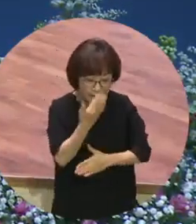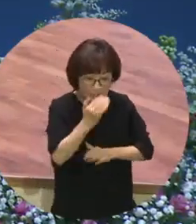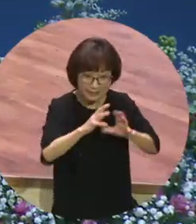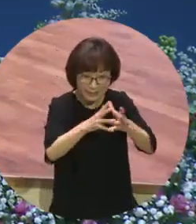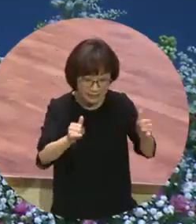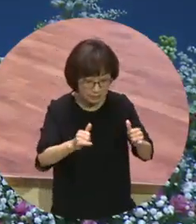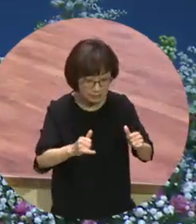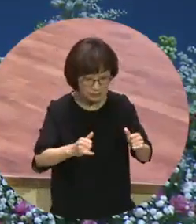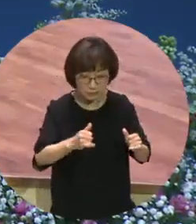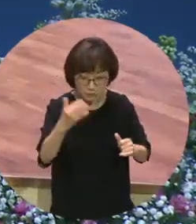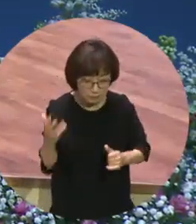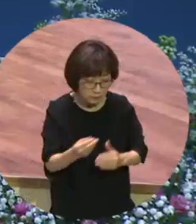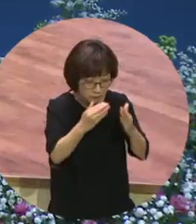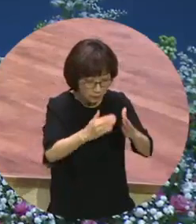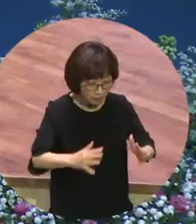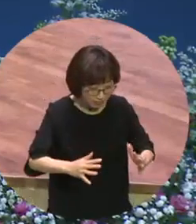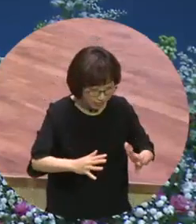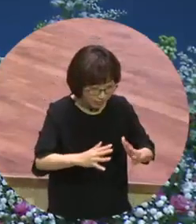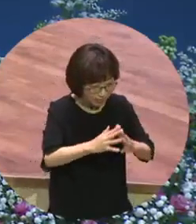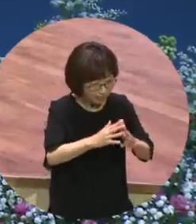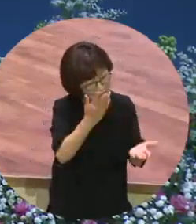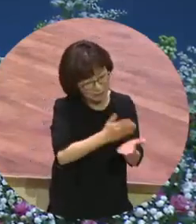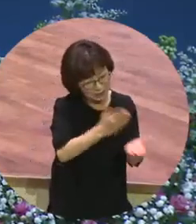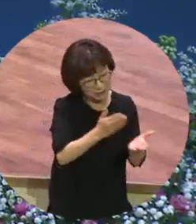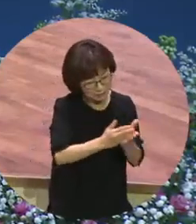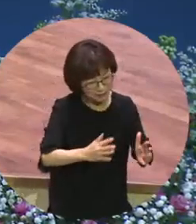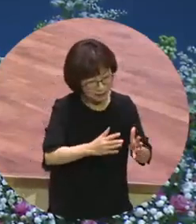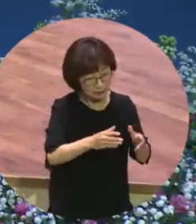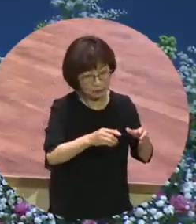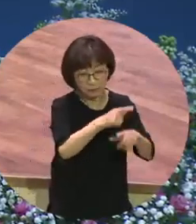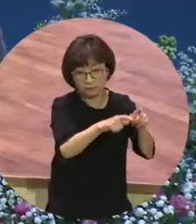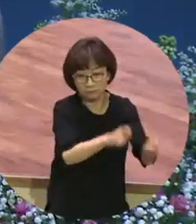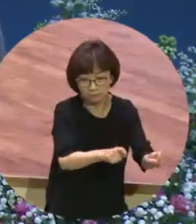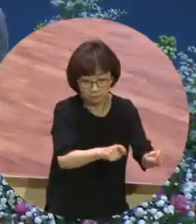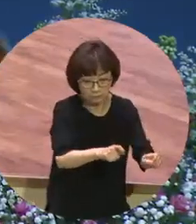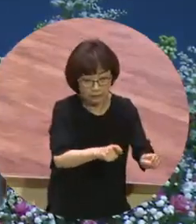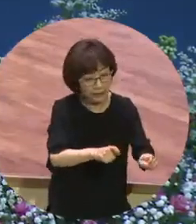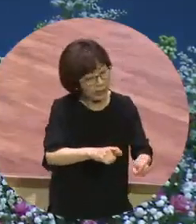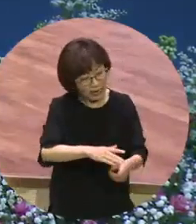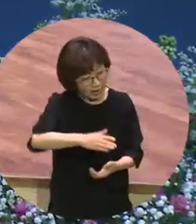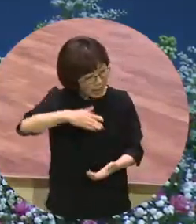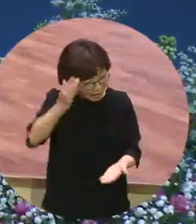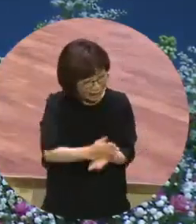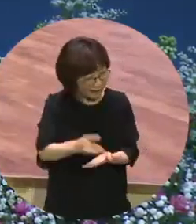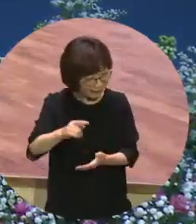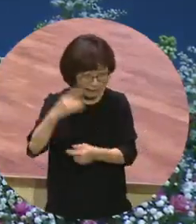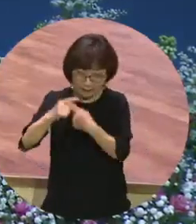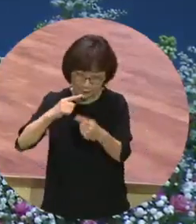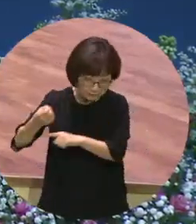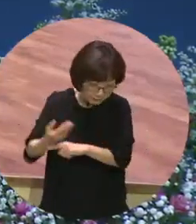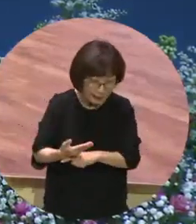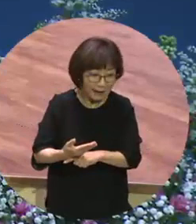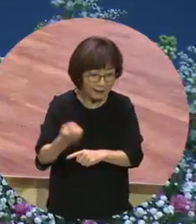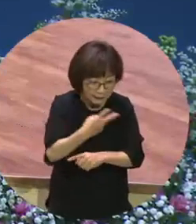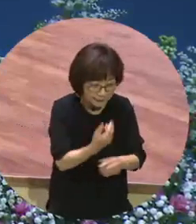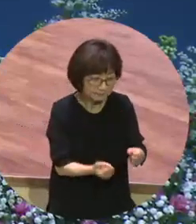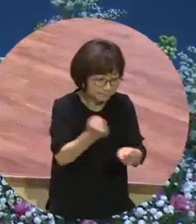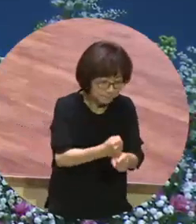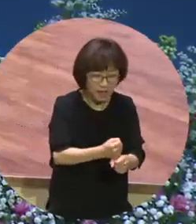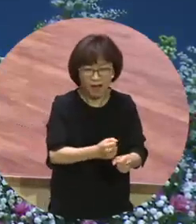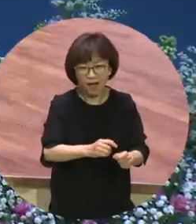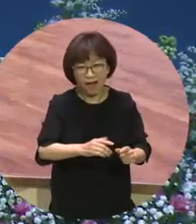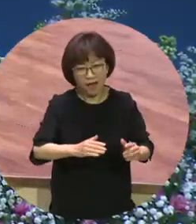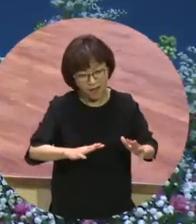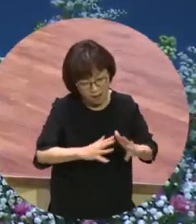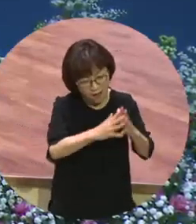그만두다가 또 짓다가 이런 식으로 성전 때문에 이 성전 건축하는 것이 그렇게 힘든 거예요. 이 앞에 교회도 그 교회가